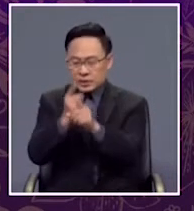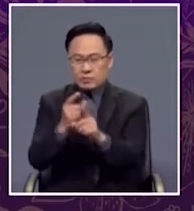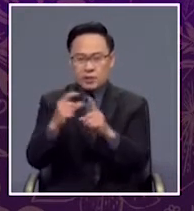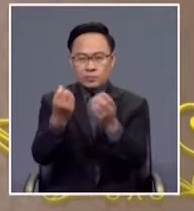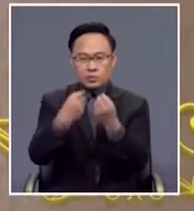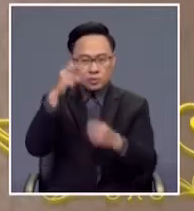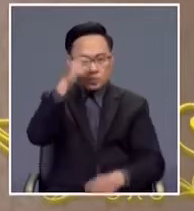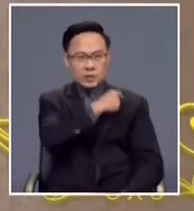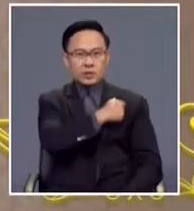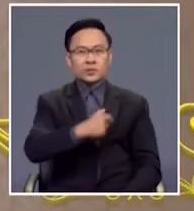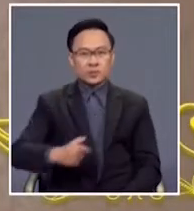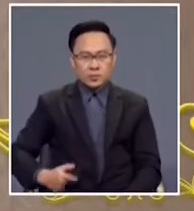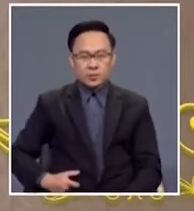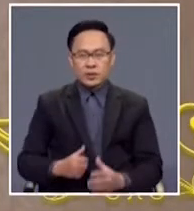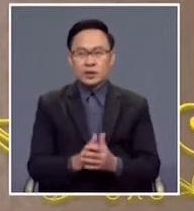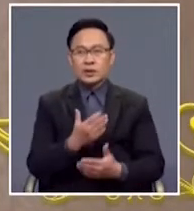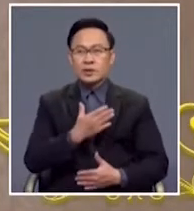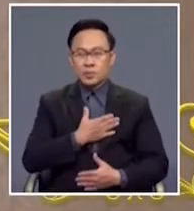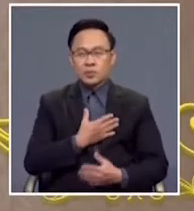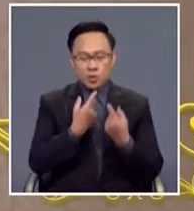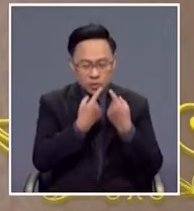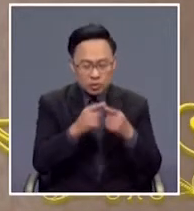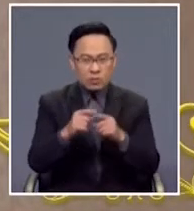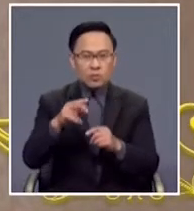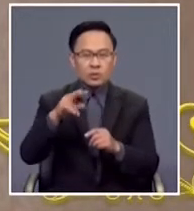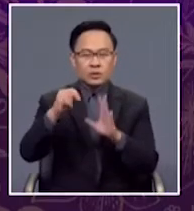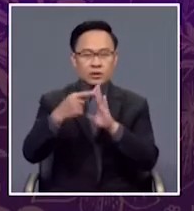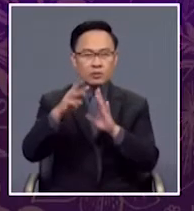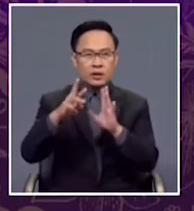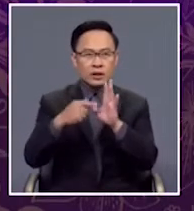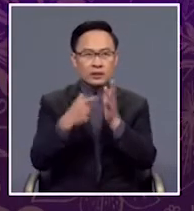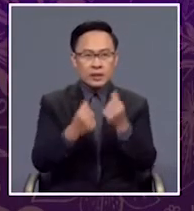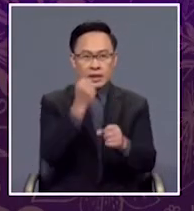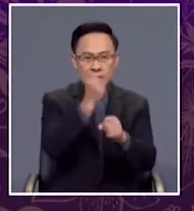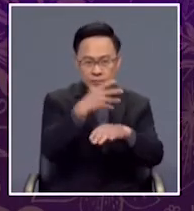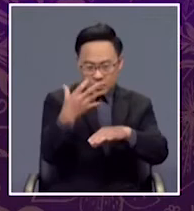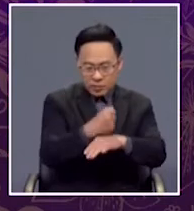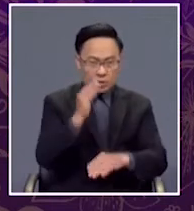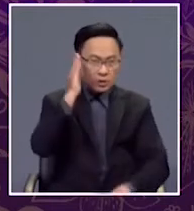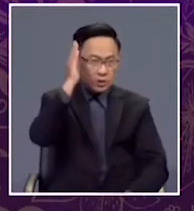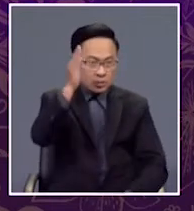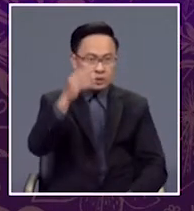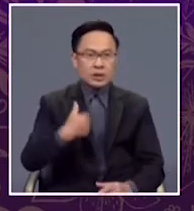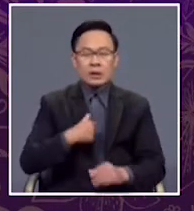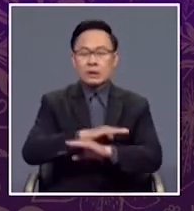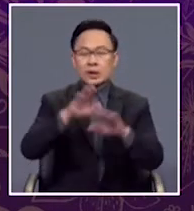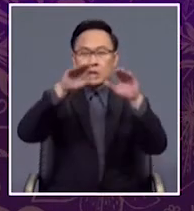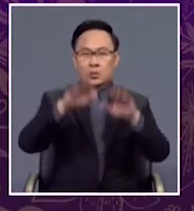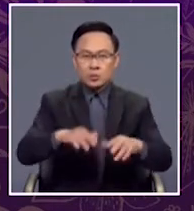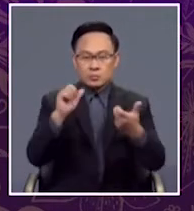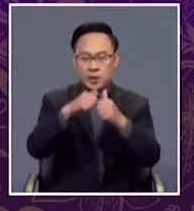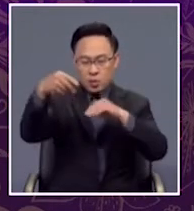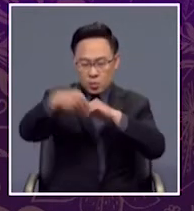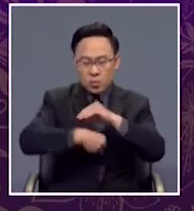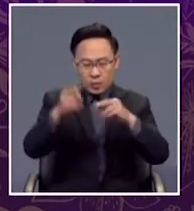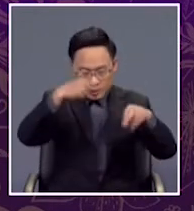าผมเองนั้นนะครับก็ขอตอบคุณนวรัตน์ไปดังนี้ทำการเมืองไทยไปสู่อนาคตเลิกละลดทุจริตคิดโ